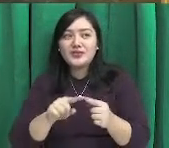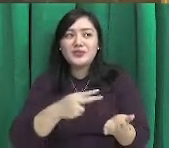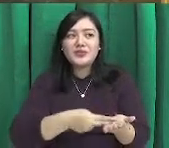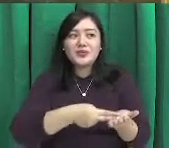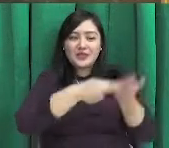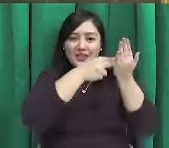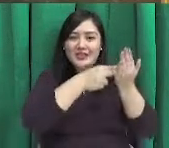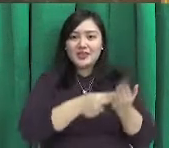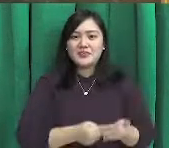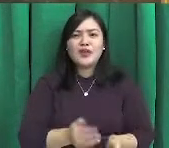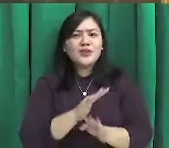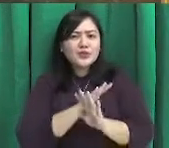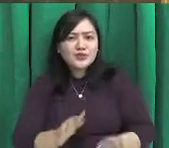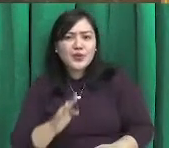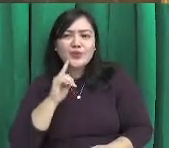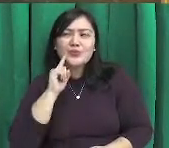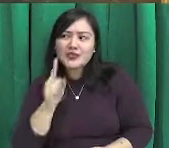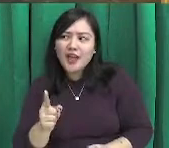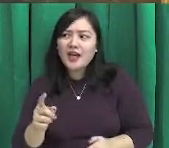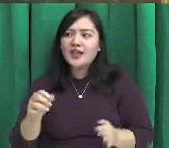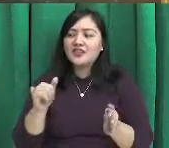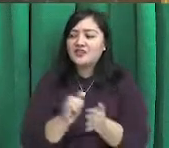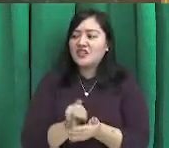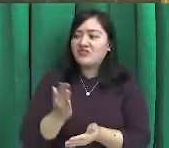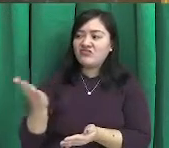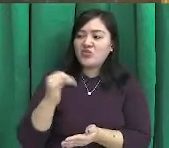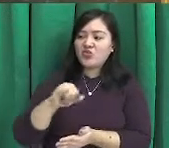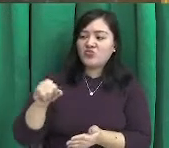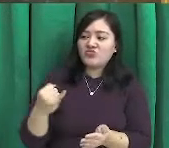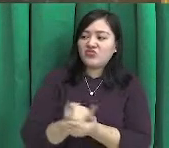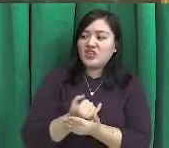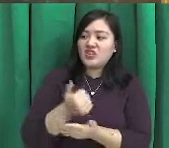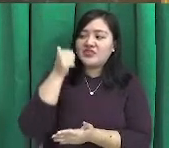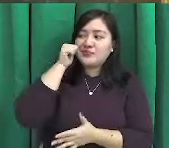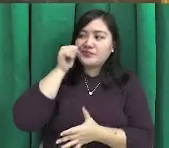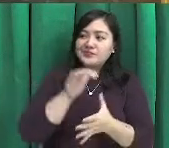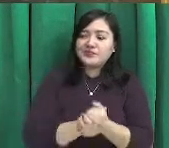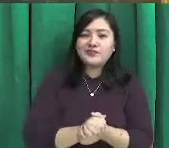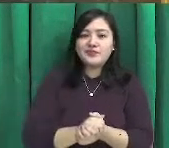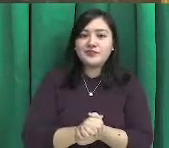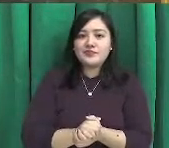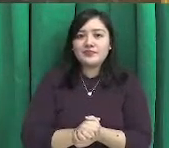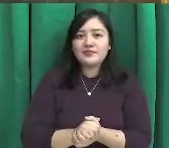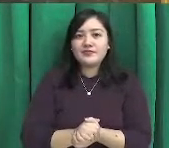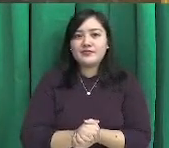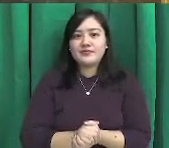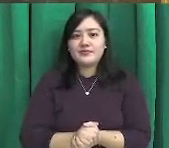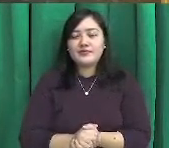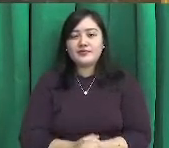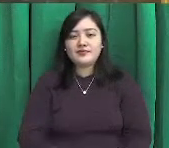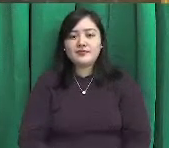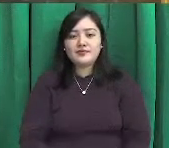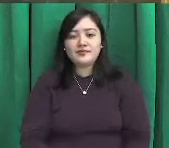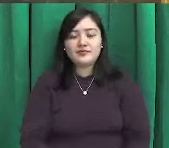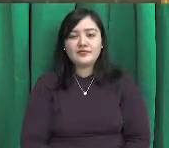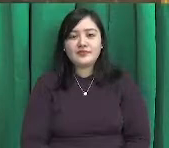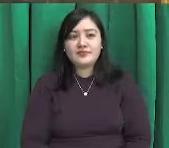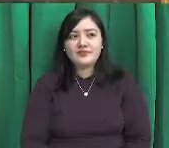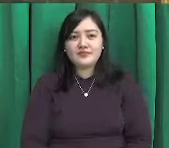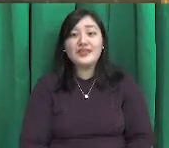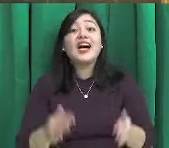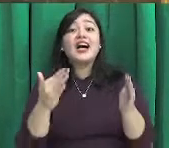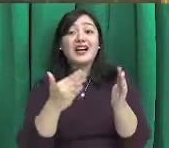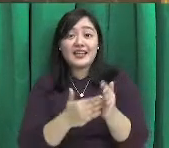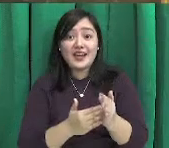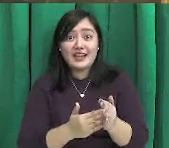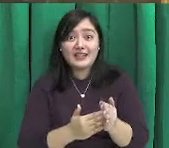Huwag po. Kasi, kaya nga nagtatanong. Okay. Kaya nga nagtatanong kung ano decision mo. Now, if you have the decision, hindi ako nakikialam. Nagtatanong